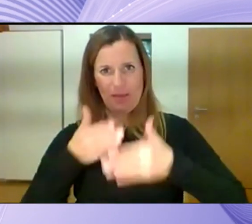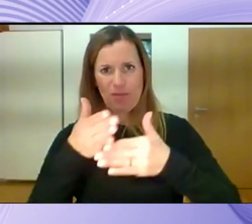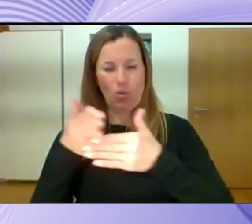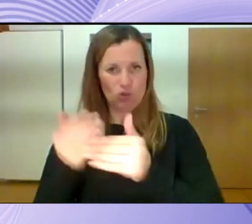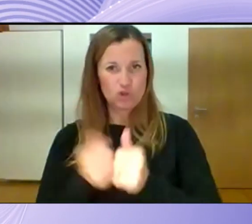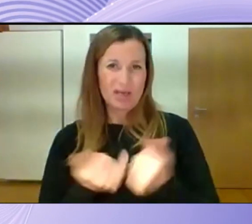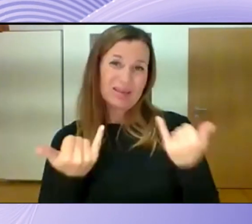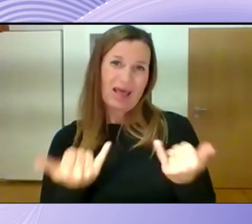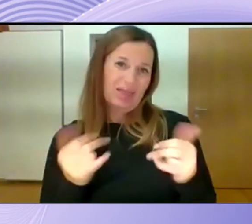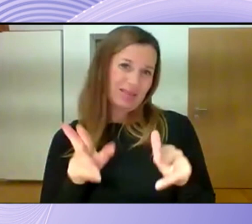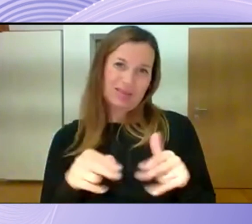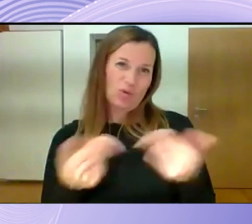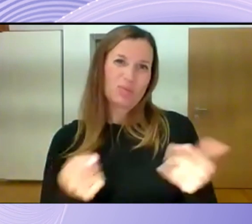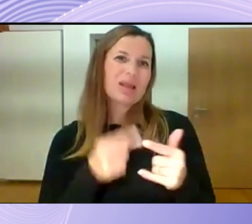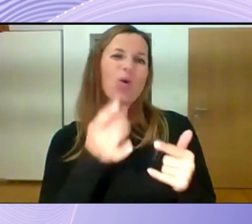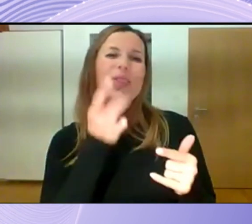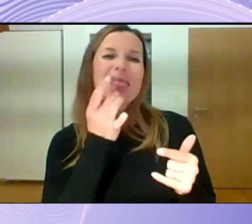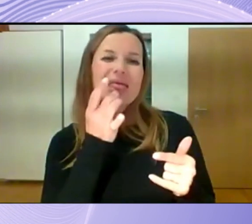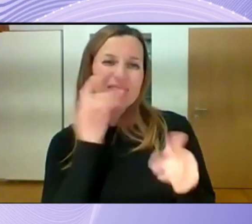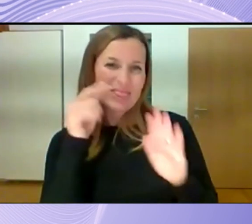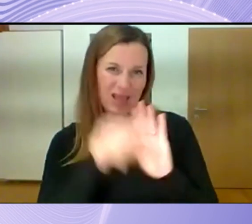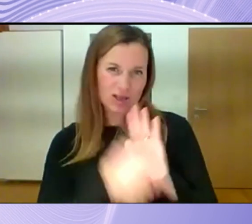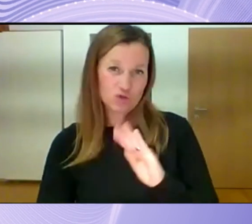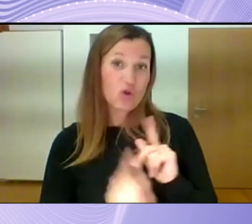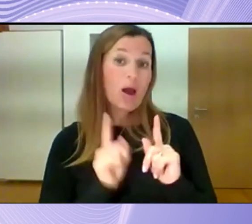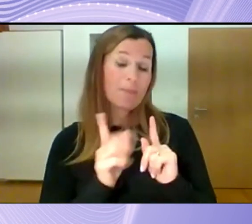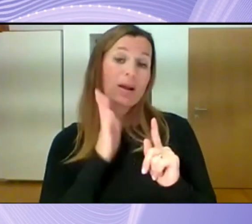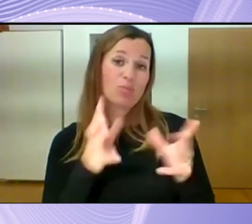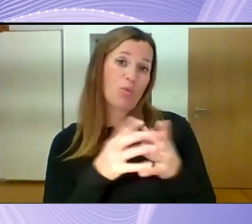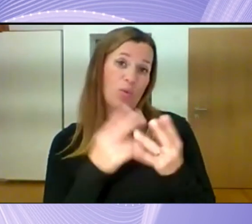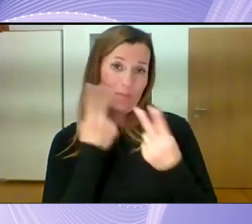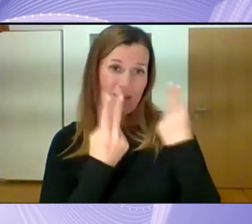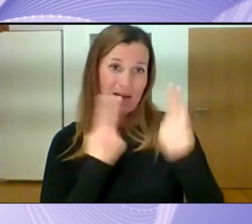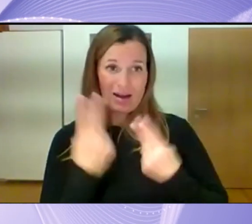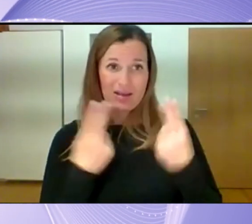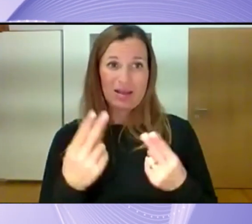biti tukaj temeljita, se bomo pa sprehodili čez vsa